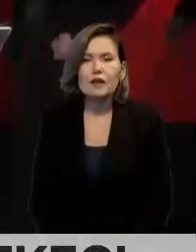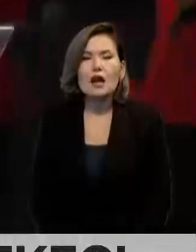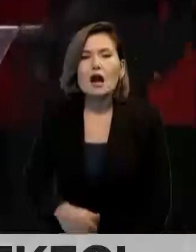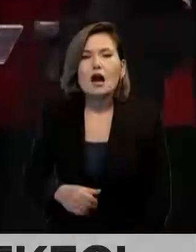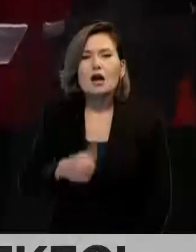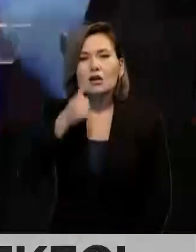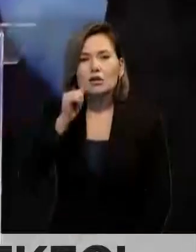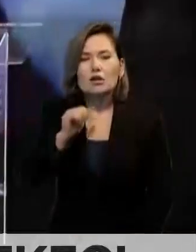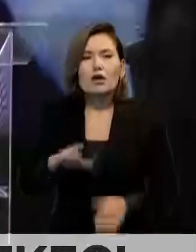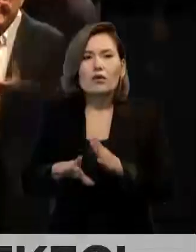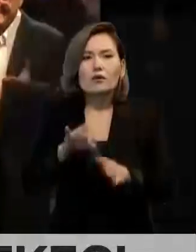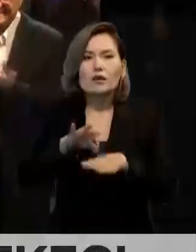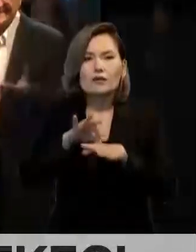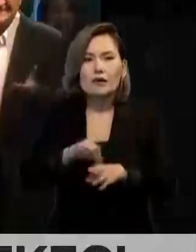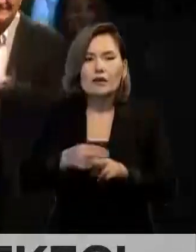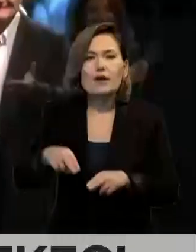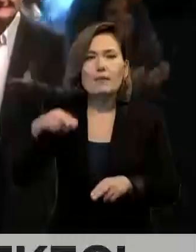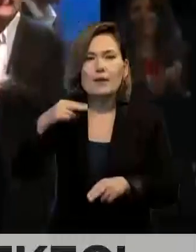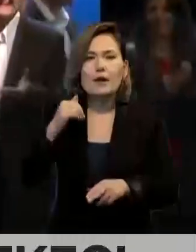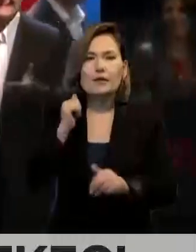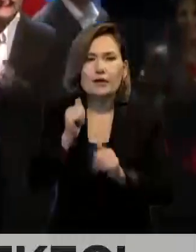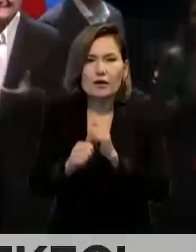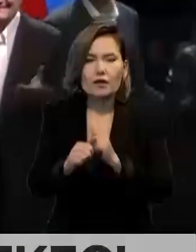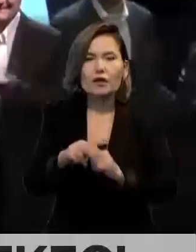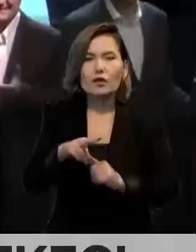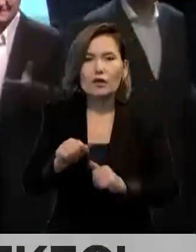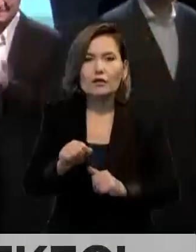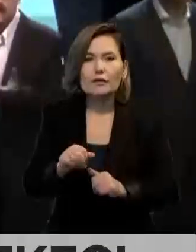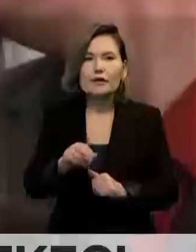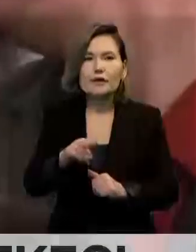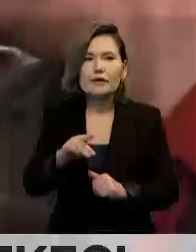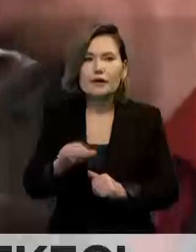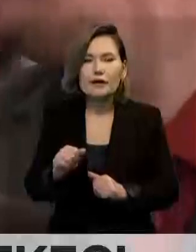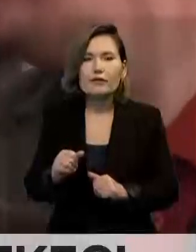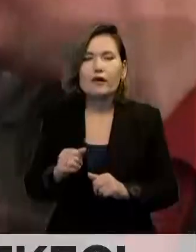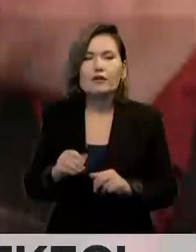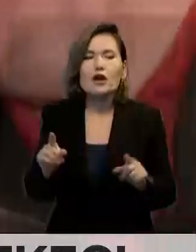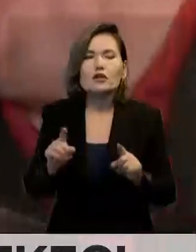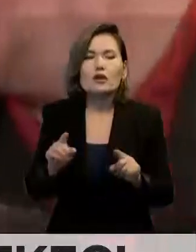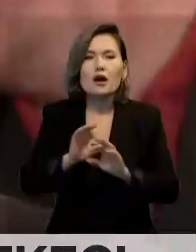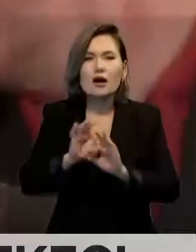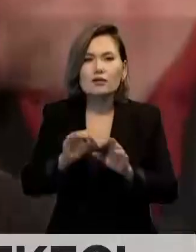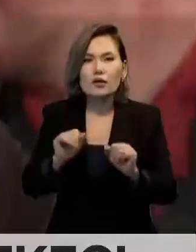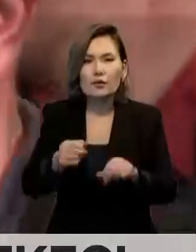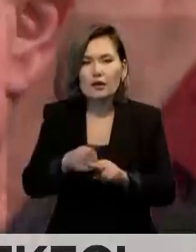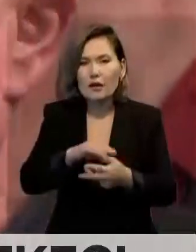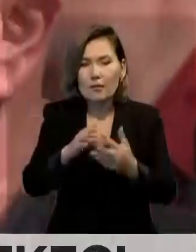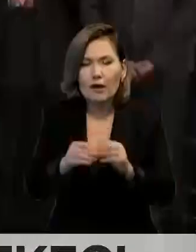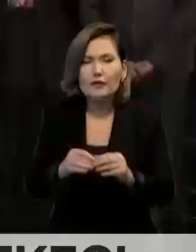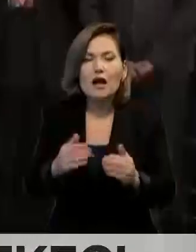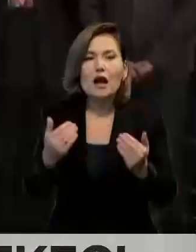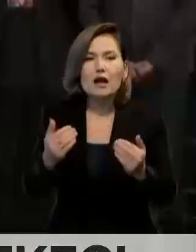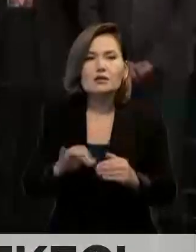Кешегі өткен сайлауда қазіргі президенттен озып кеткен Лула да Силва жөнінде не айтуға болады? Әрине, дәл қазір оған қандай да бір баға беру қиын,